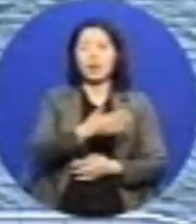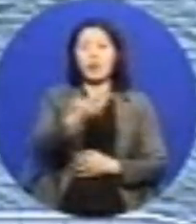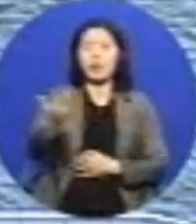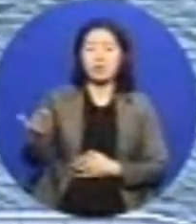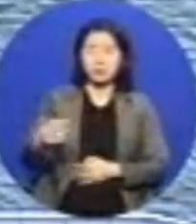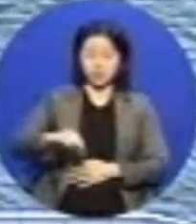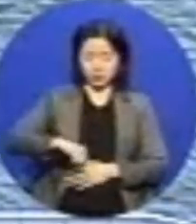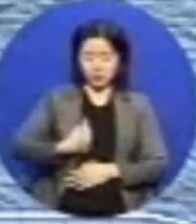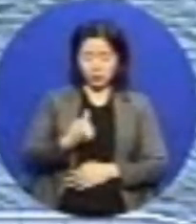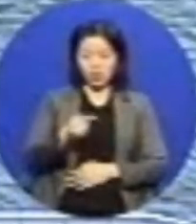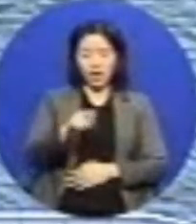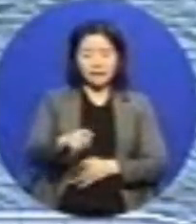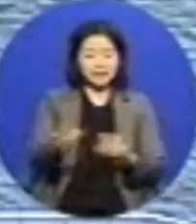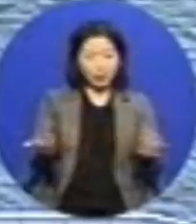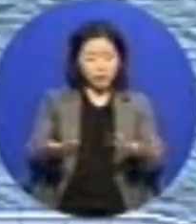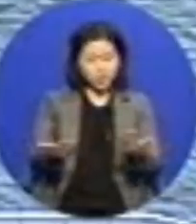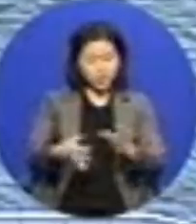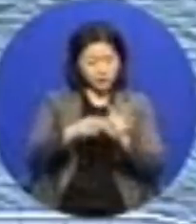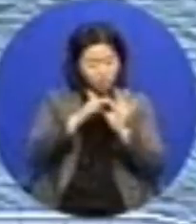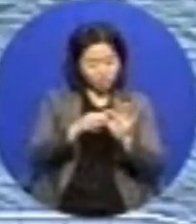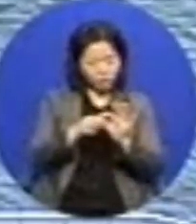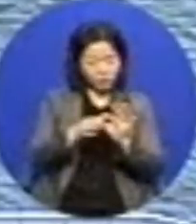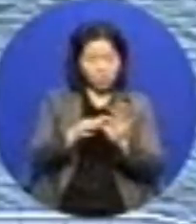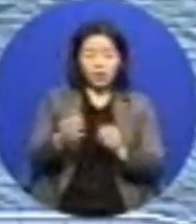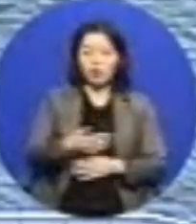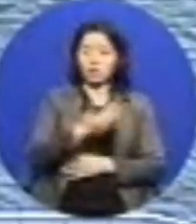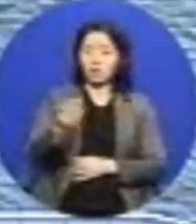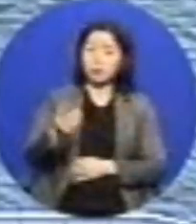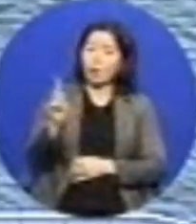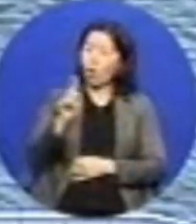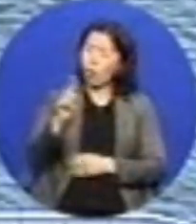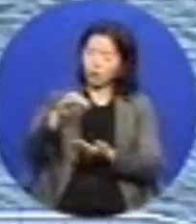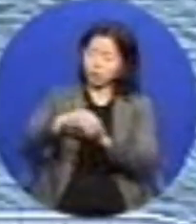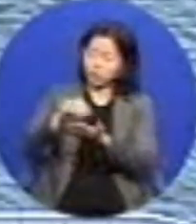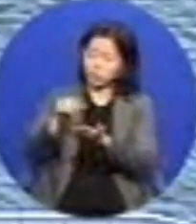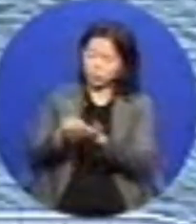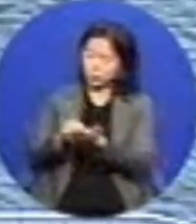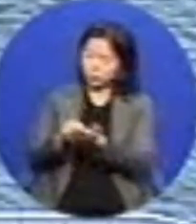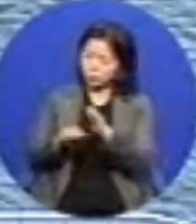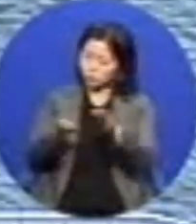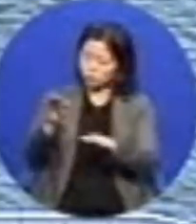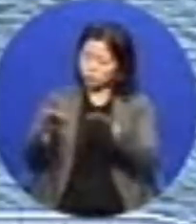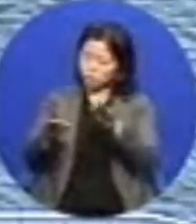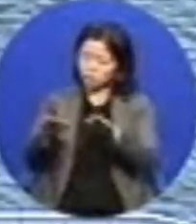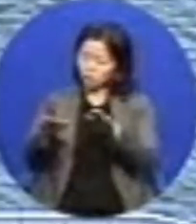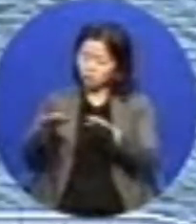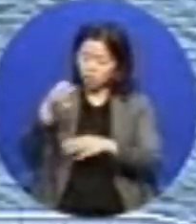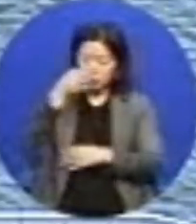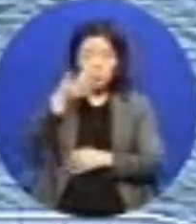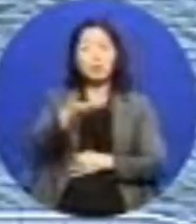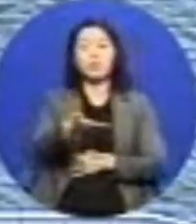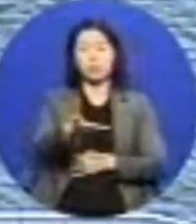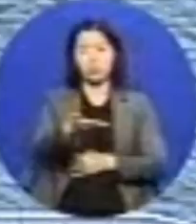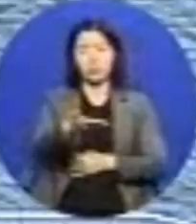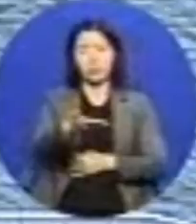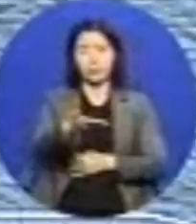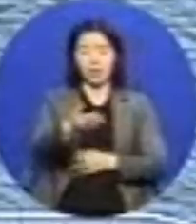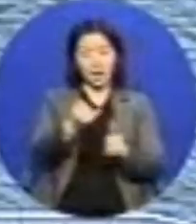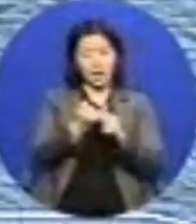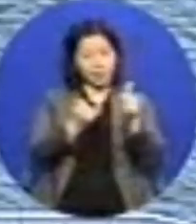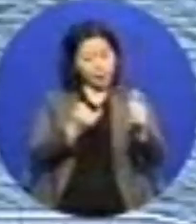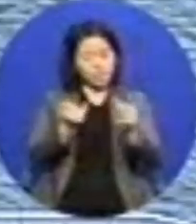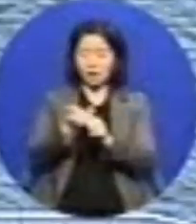그런 일을 통해서 여러분이 어느 정도 수준인가 를 보여주는 거예요 남편 아내에게